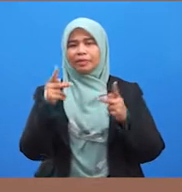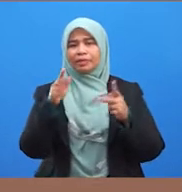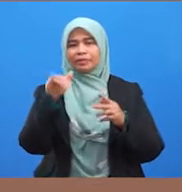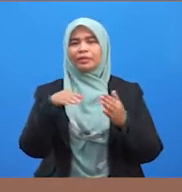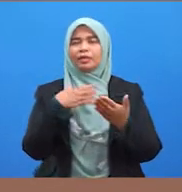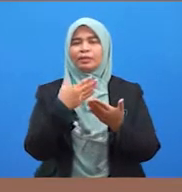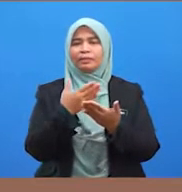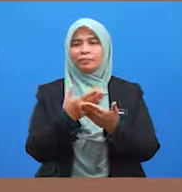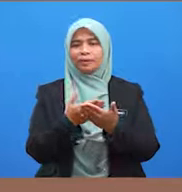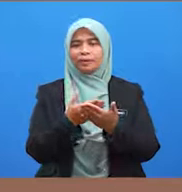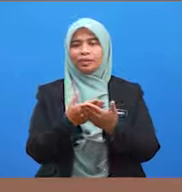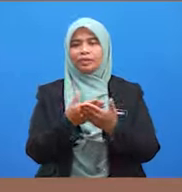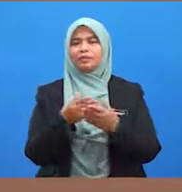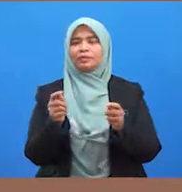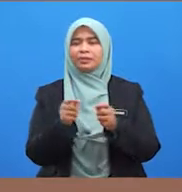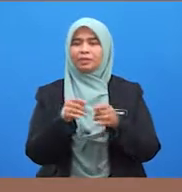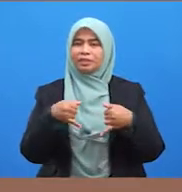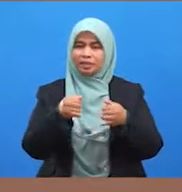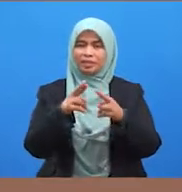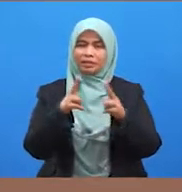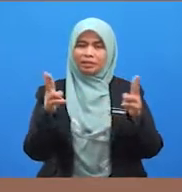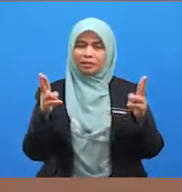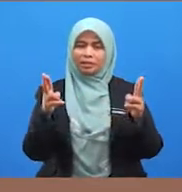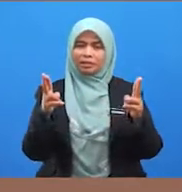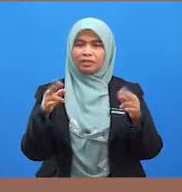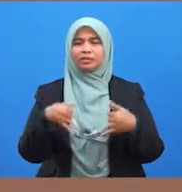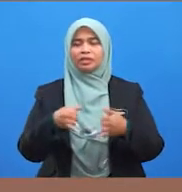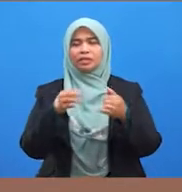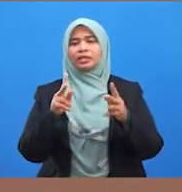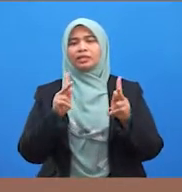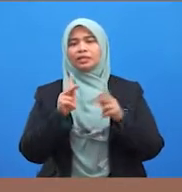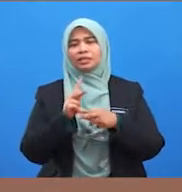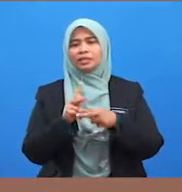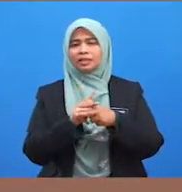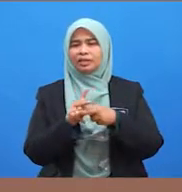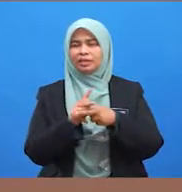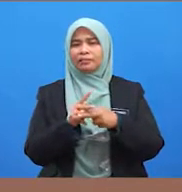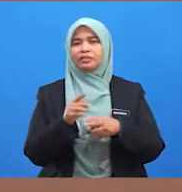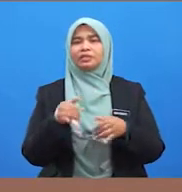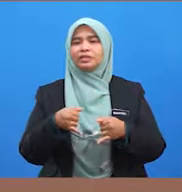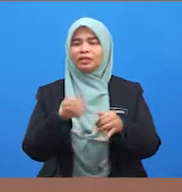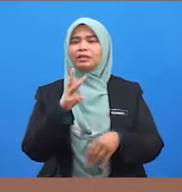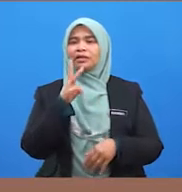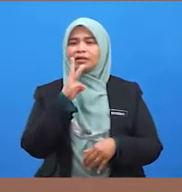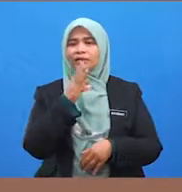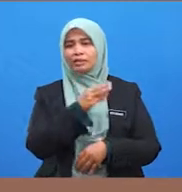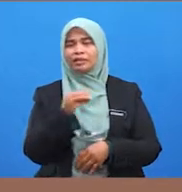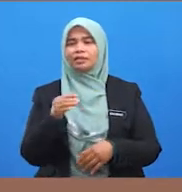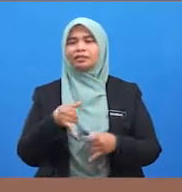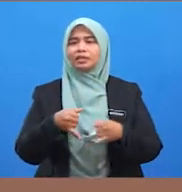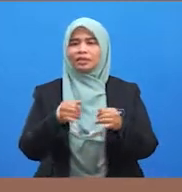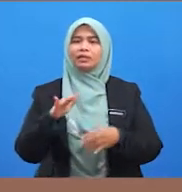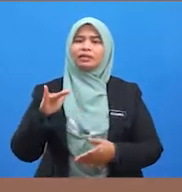yang baik seperti jalan raya, jalan kereta api, jalan air dan jalan udara